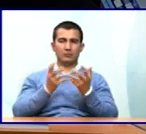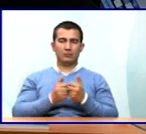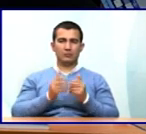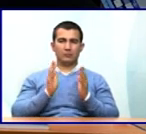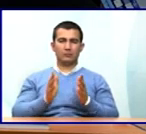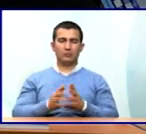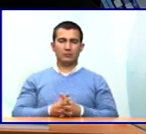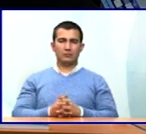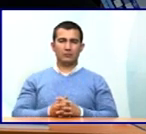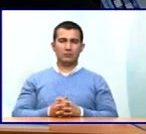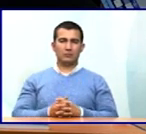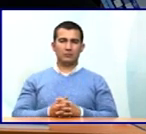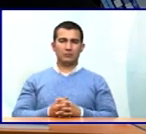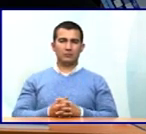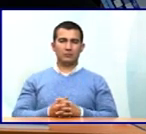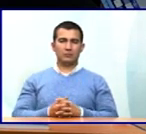yodingizda tuting.